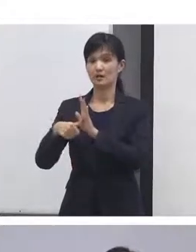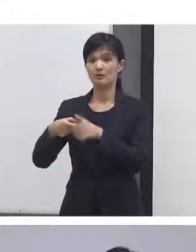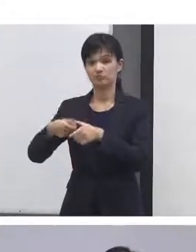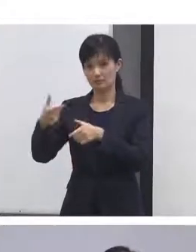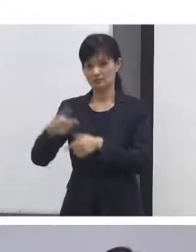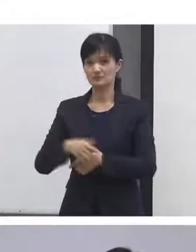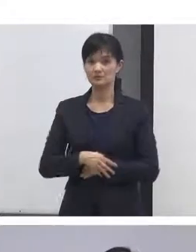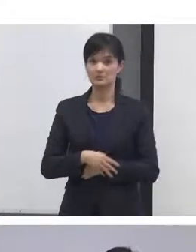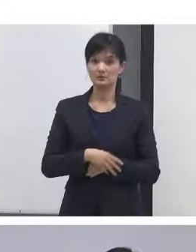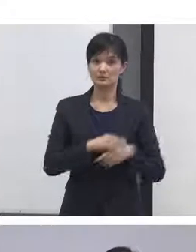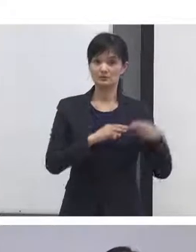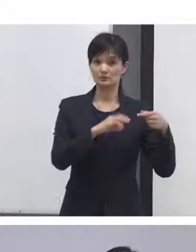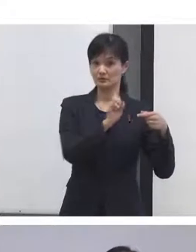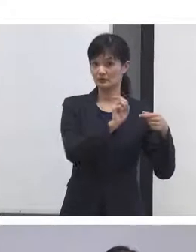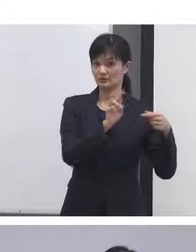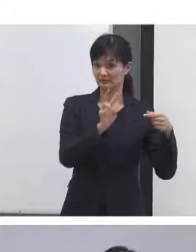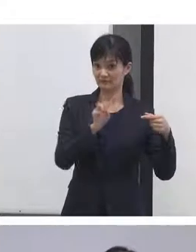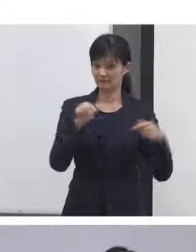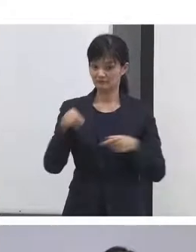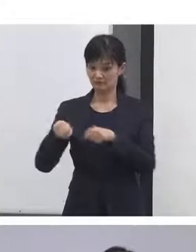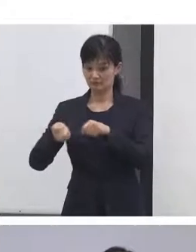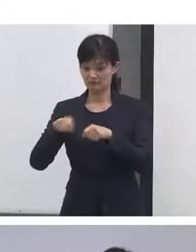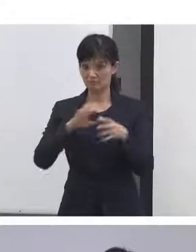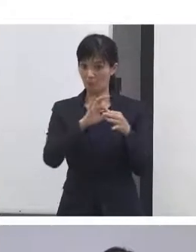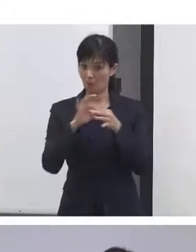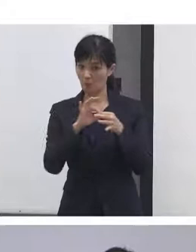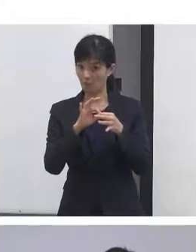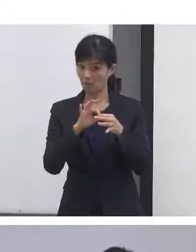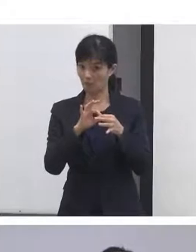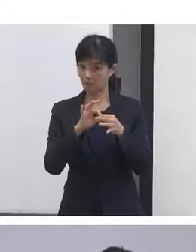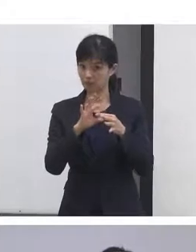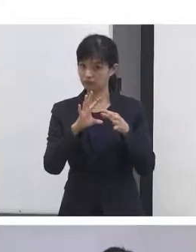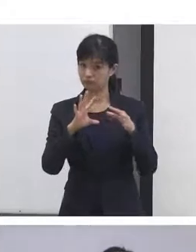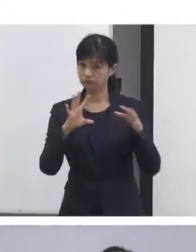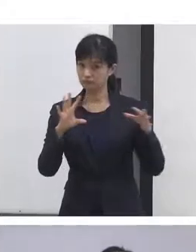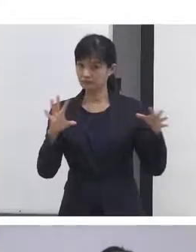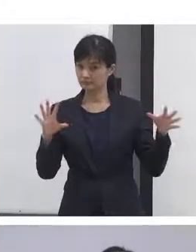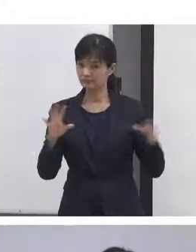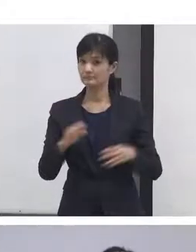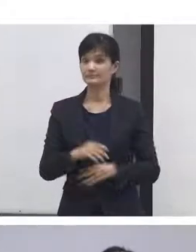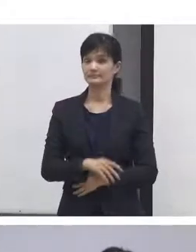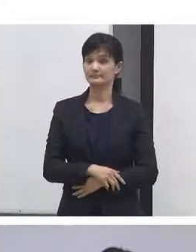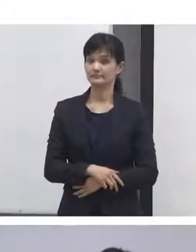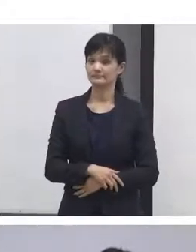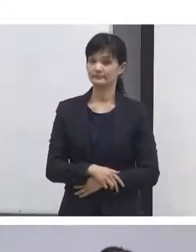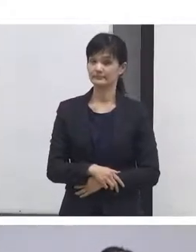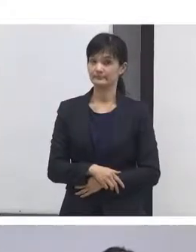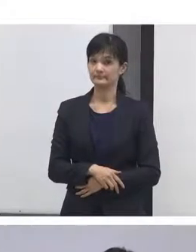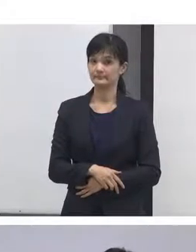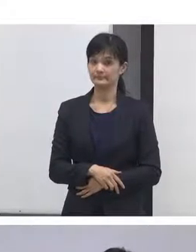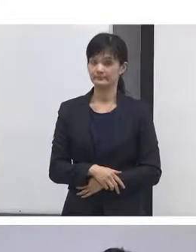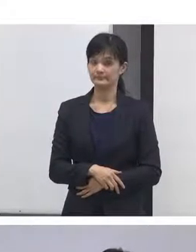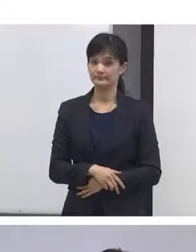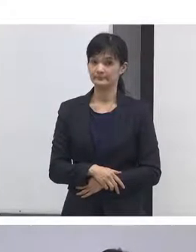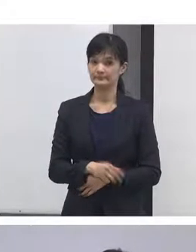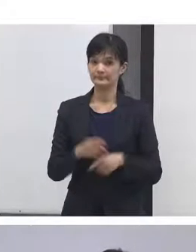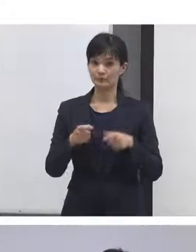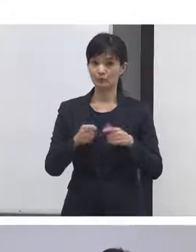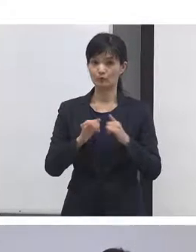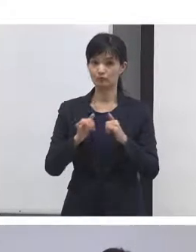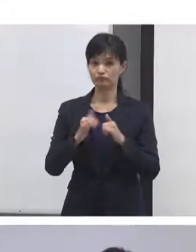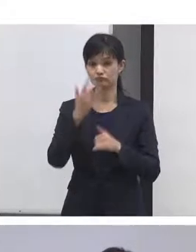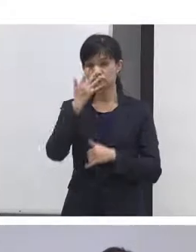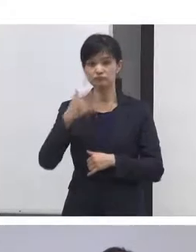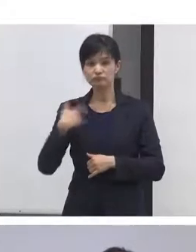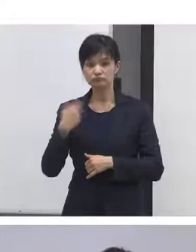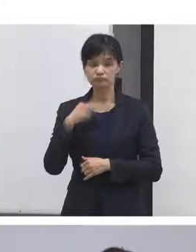跟 G0V 的关系就越来越淡薄，就是说至少在公众眼中